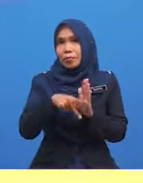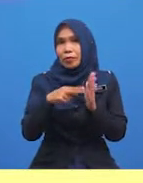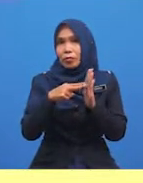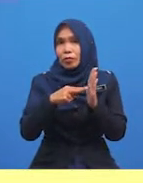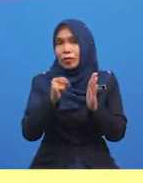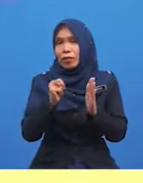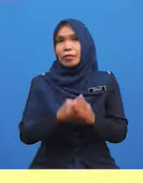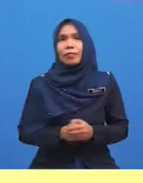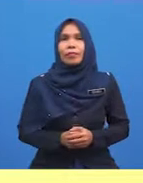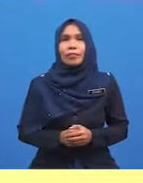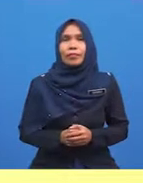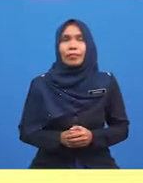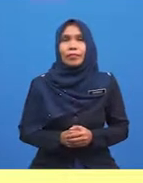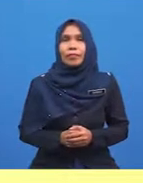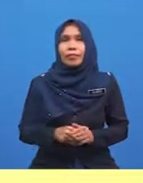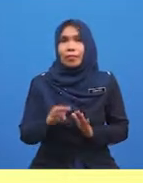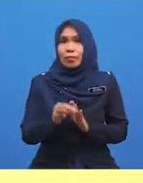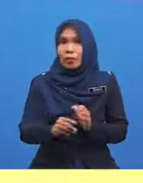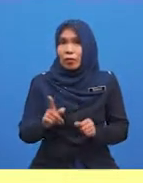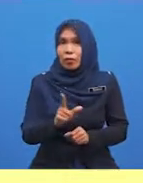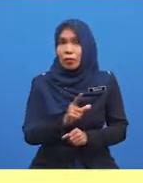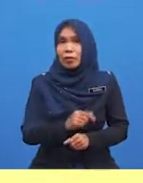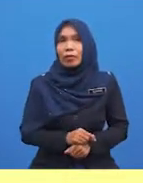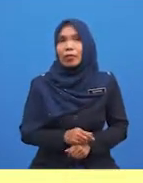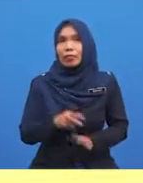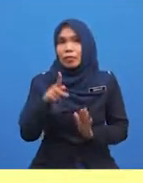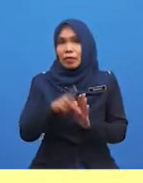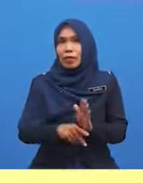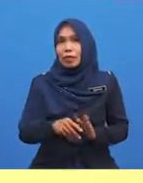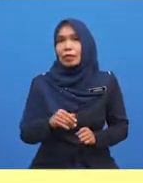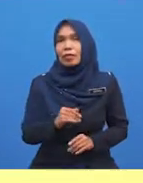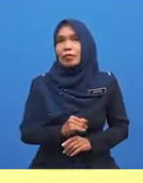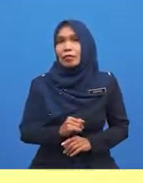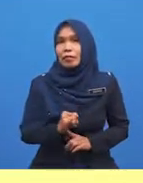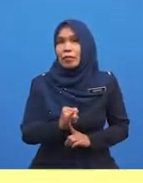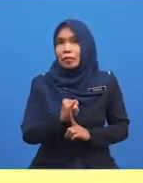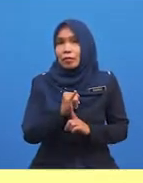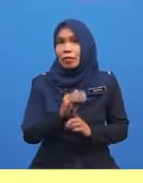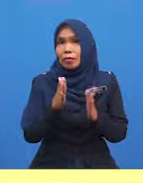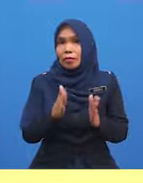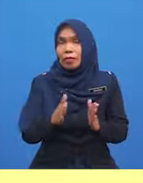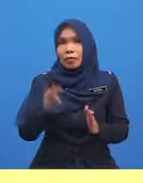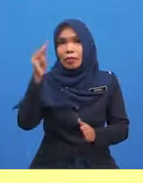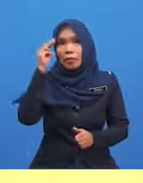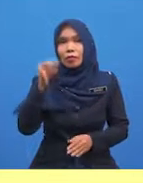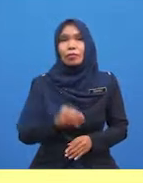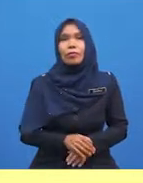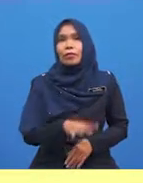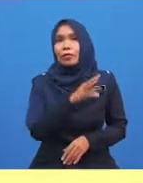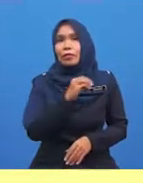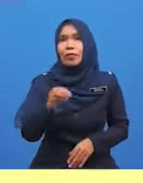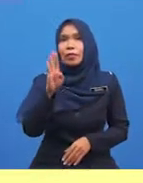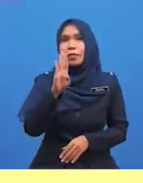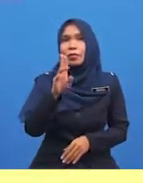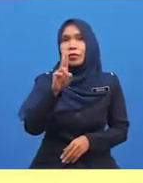ialah melindungi keistimewaan orang Melayu dan Bumi Putera, perkara 153 yang